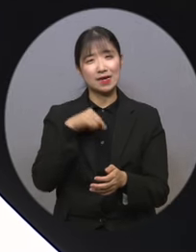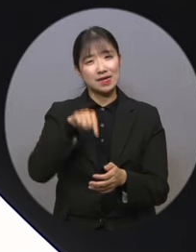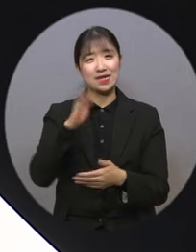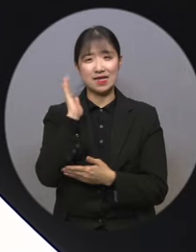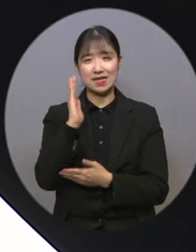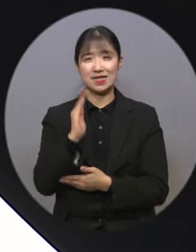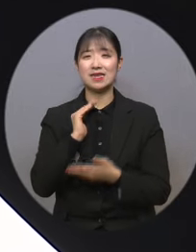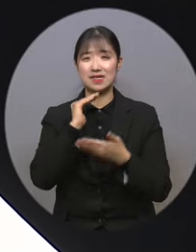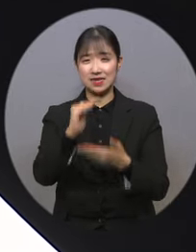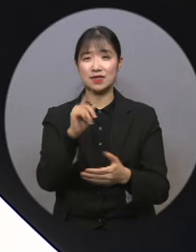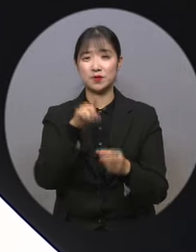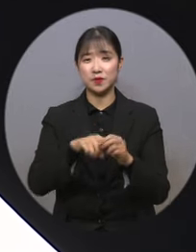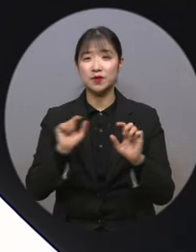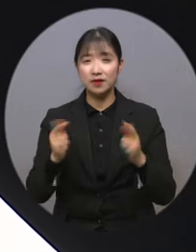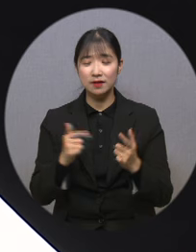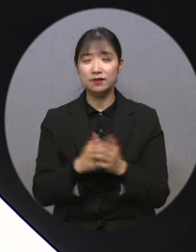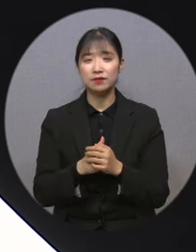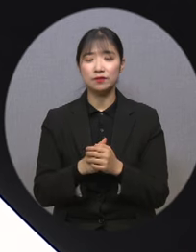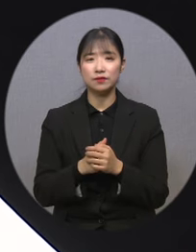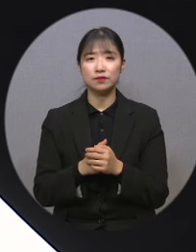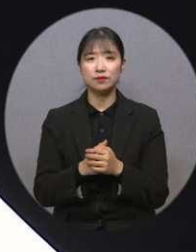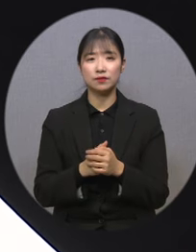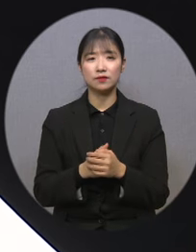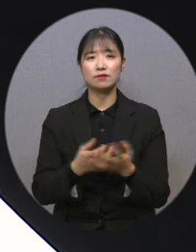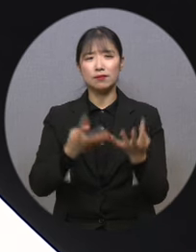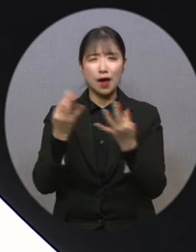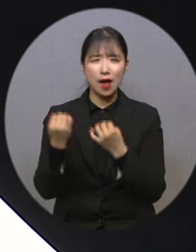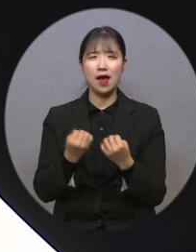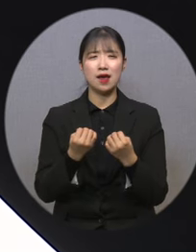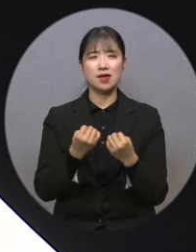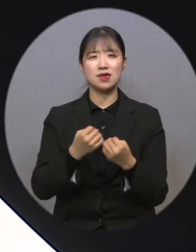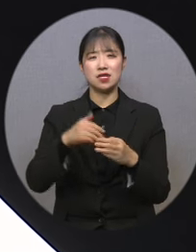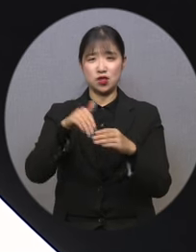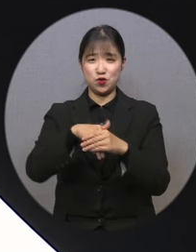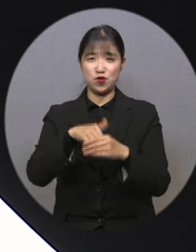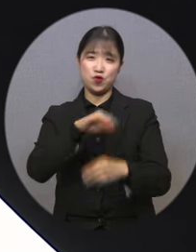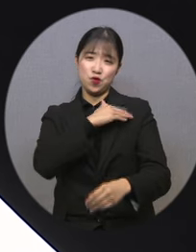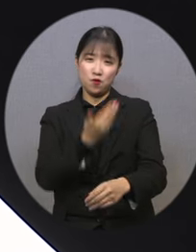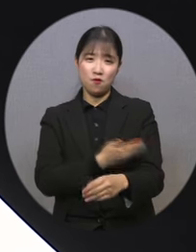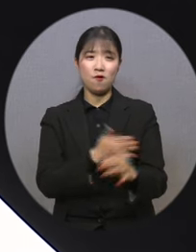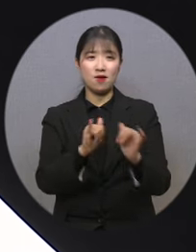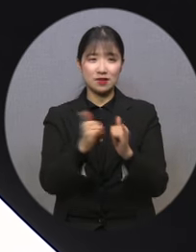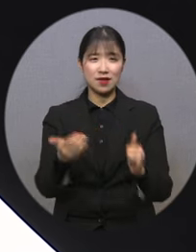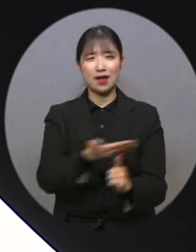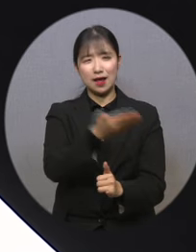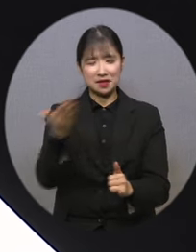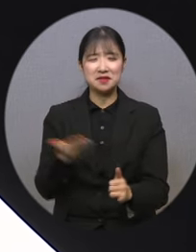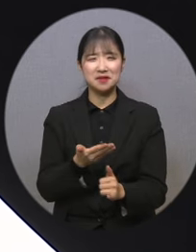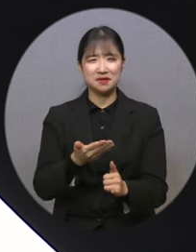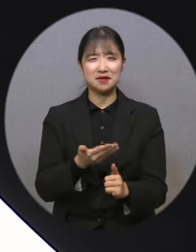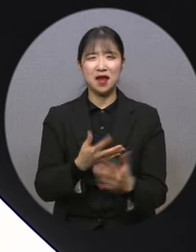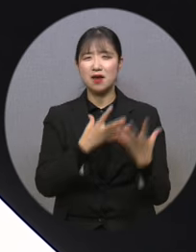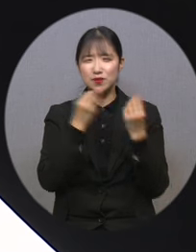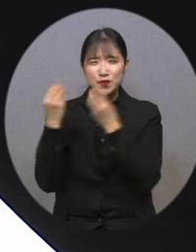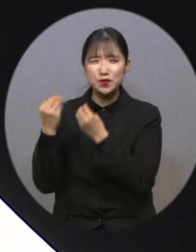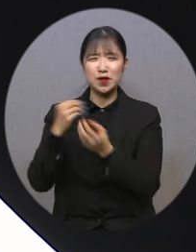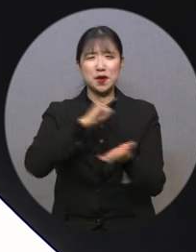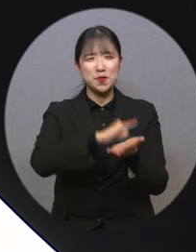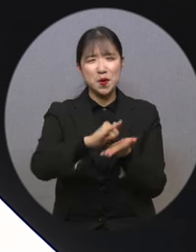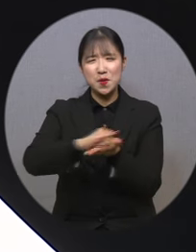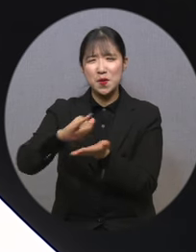얘기를 하려고 그런 게 아니라. 예. 그렇게 많은 유권자들에게 무작위로